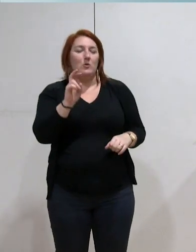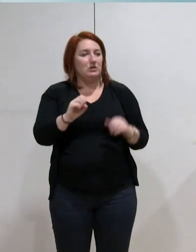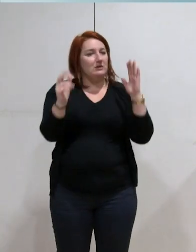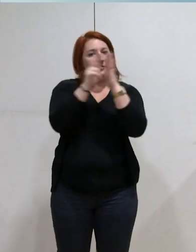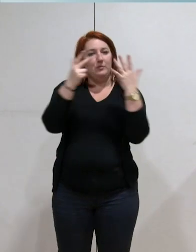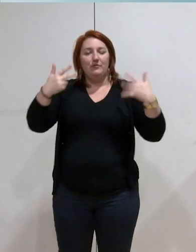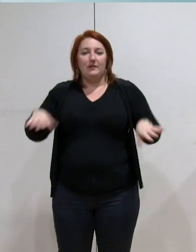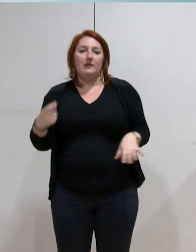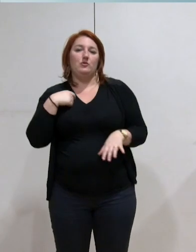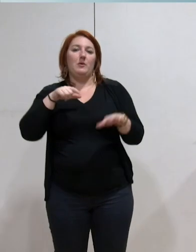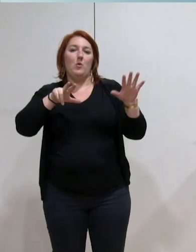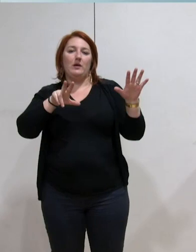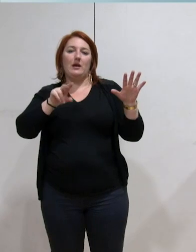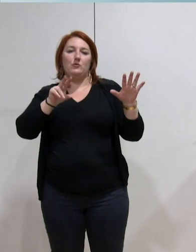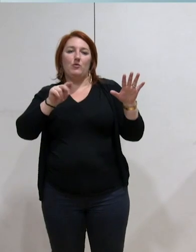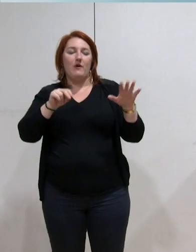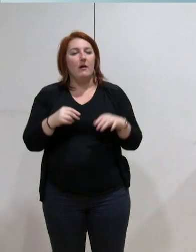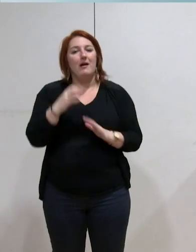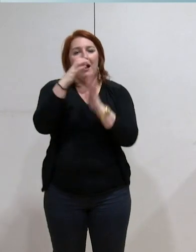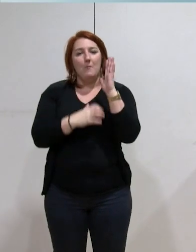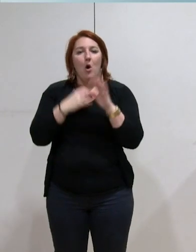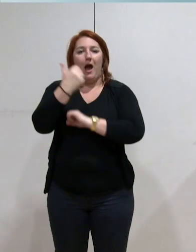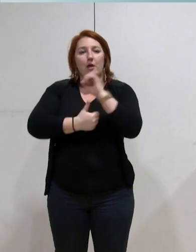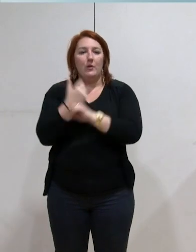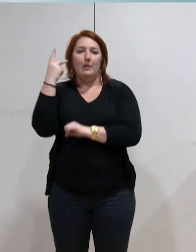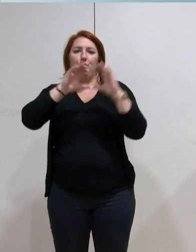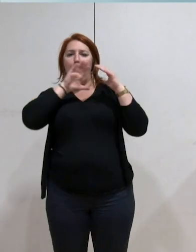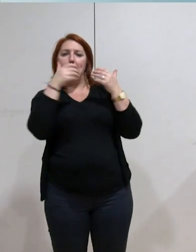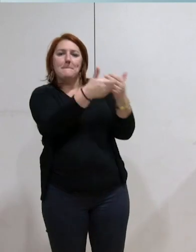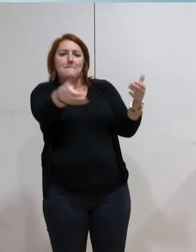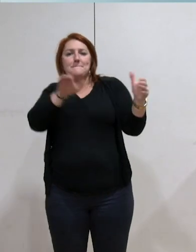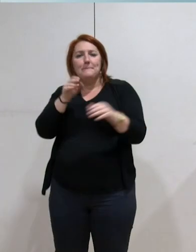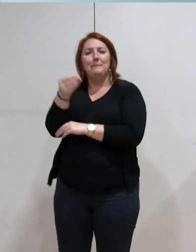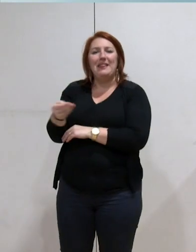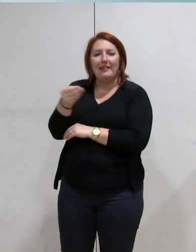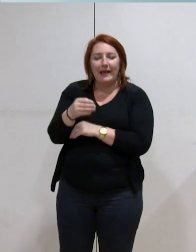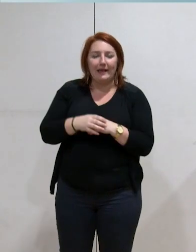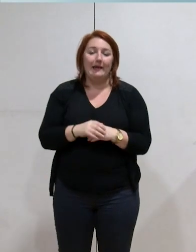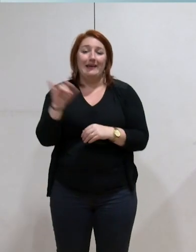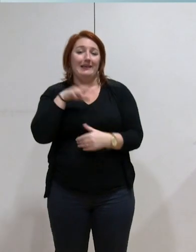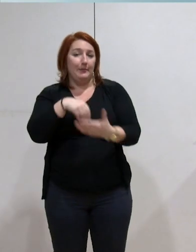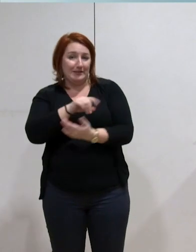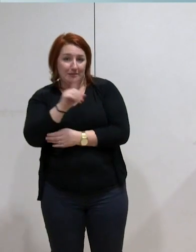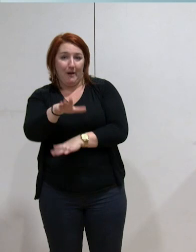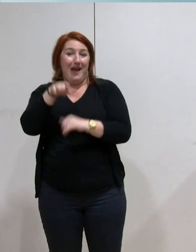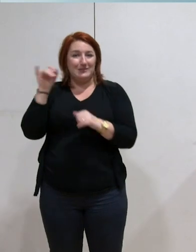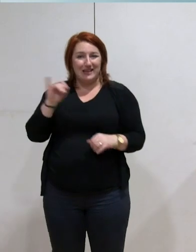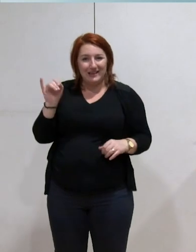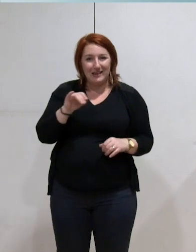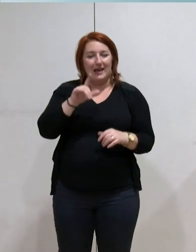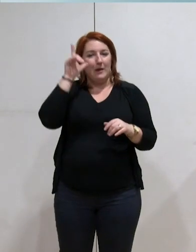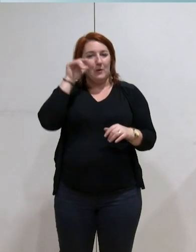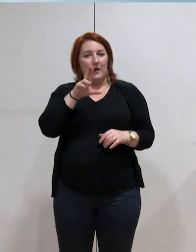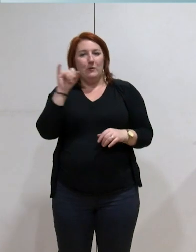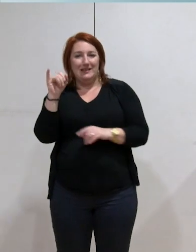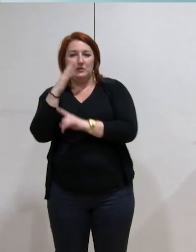libération adoptée la 80 rapport annuel de minatc qui ne prend pas part au vote qui s'abstient républicain